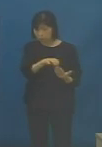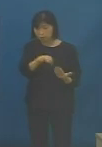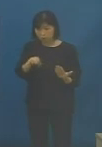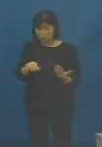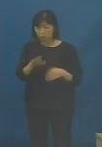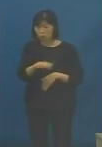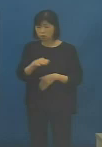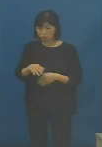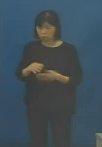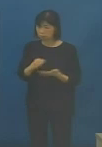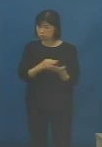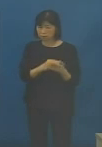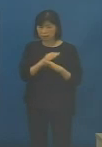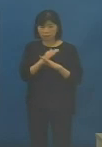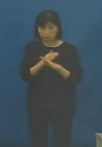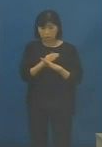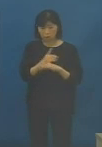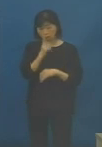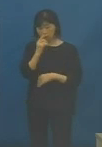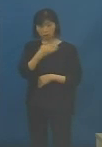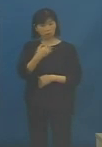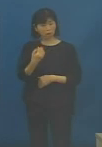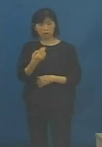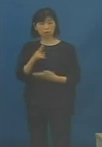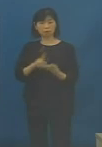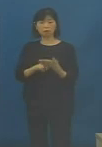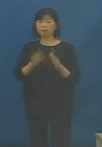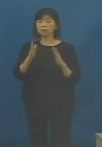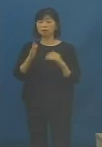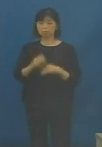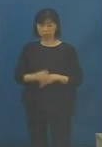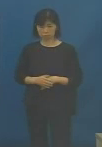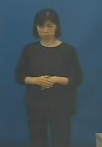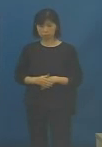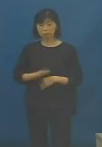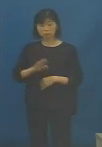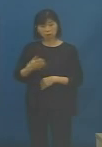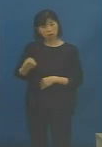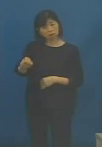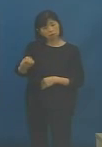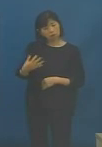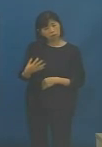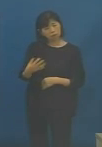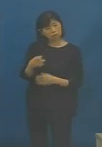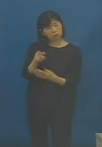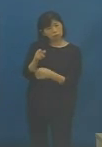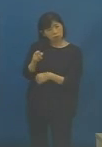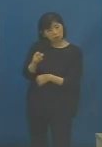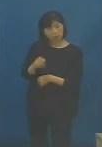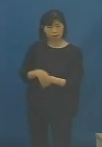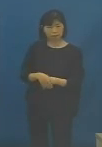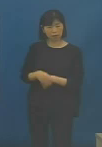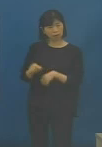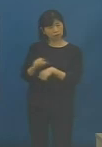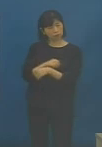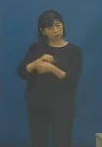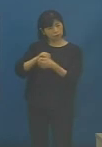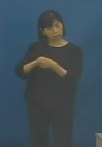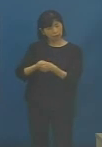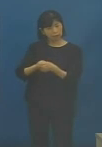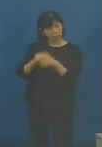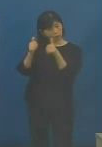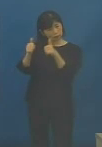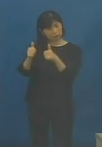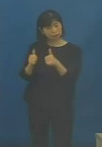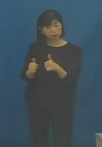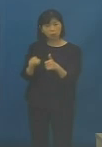か我々規定しておりません。しかし今回おっしゃっておられる方は、ある特定のサイトが、